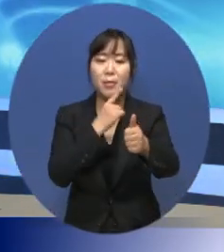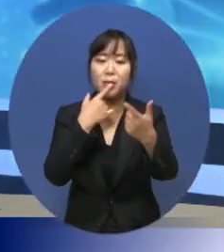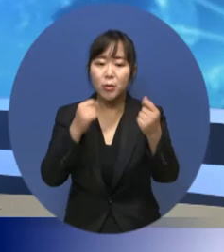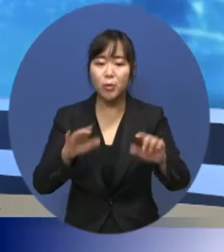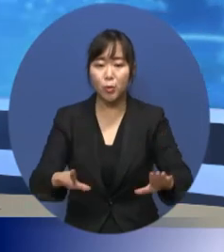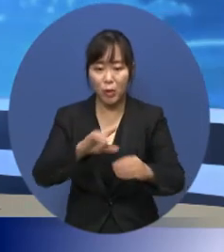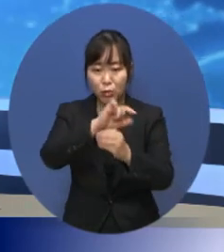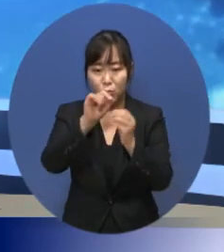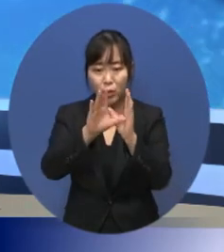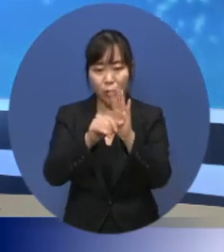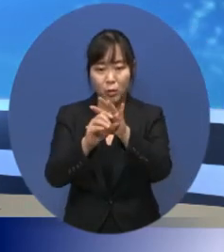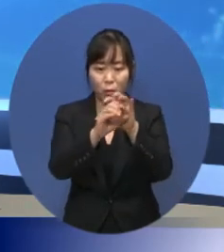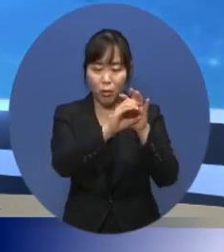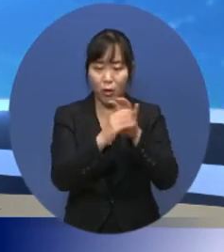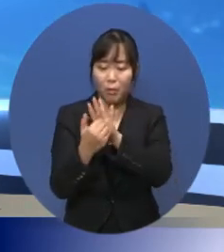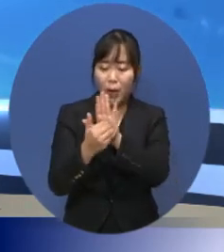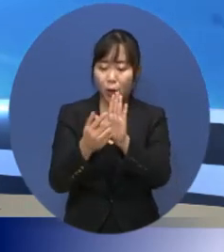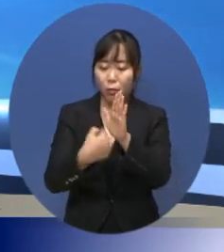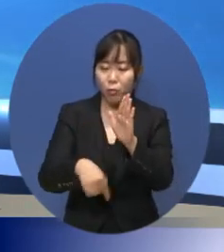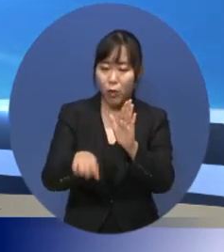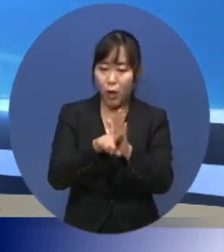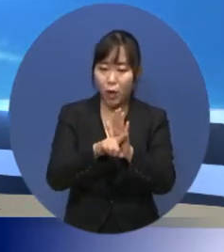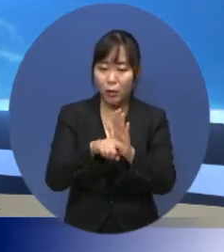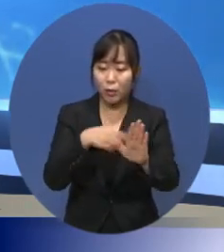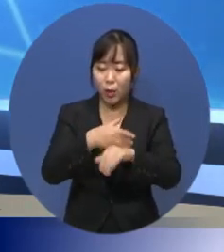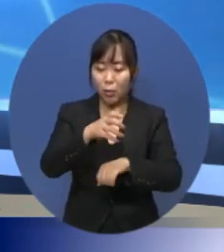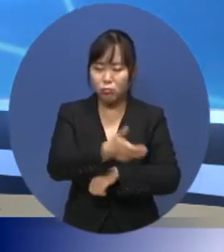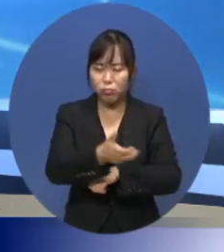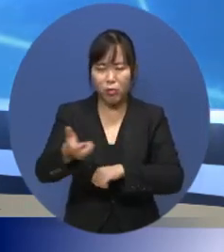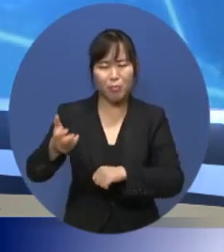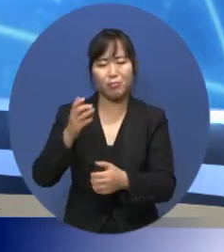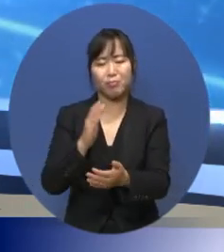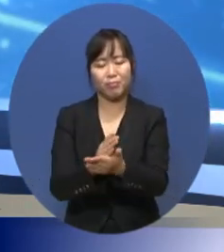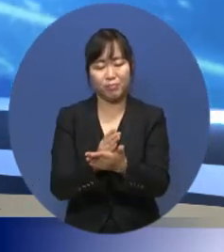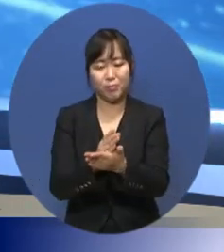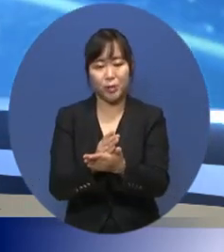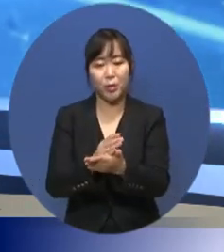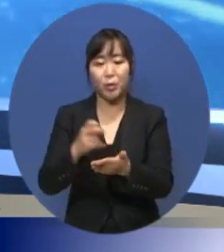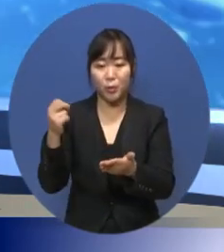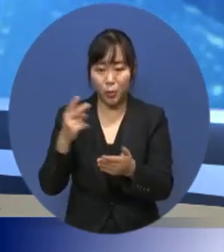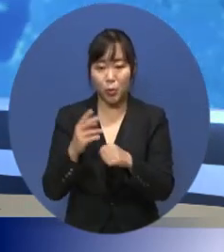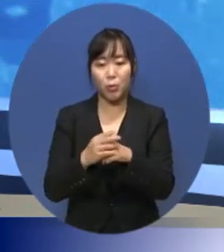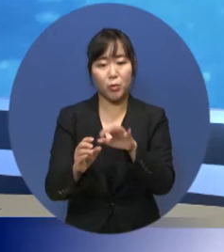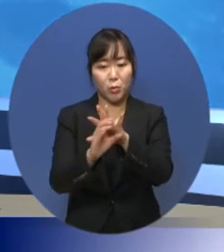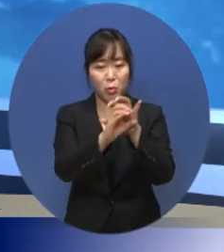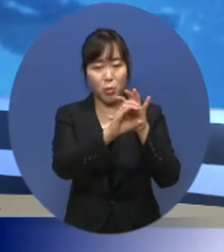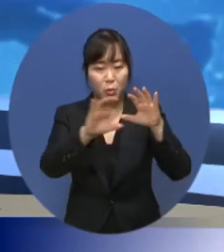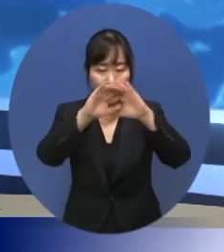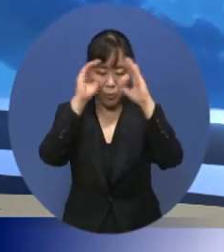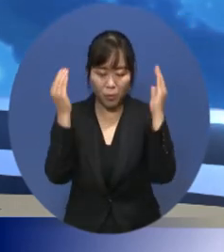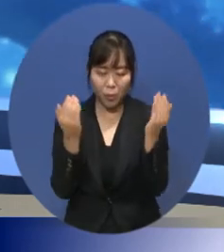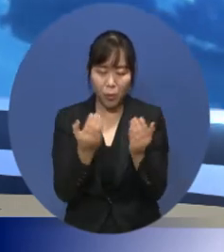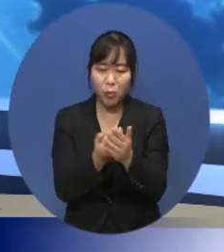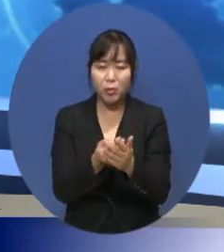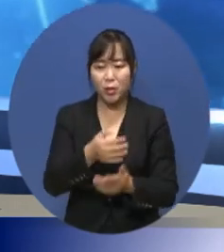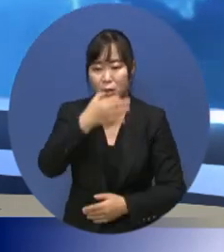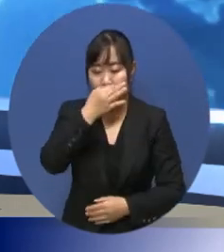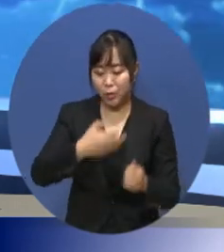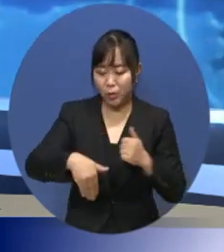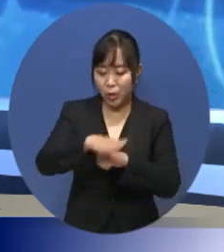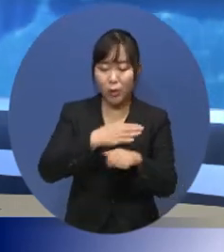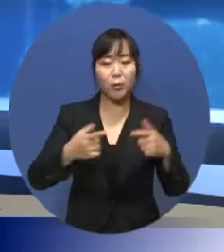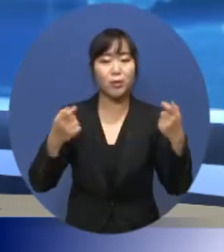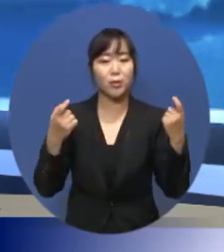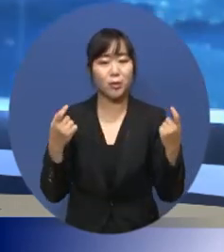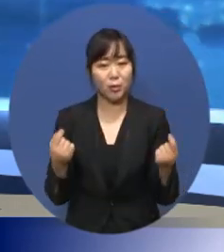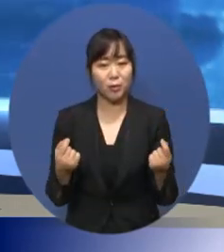이번 추석만큼은 코로나19를 막기 위한 이동을 자제해야겠습니다. 뿐만 아니라 코로나19로 모두 다 힘든